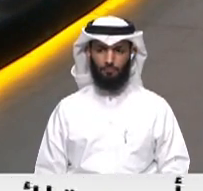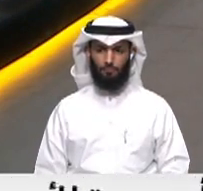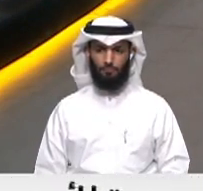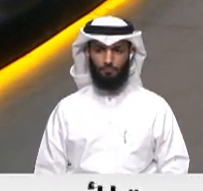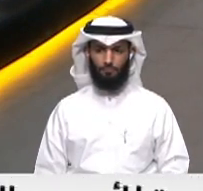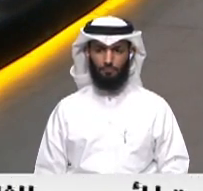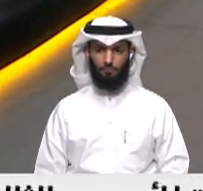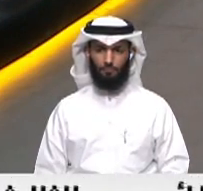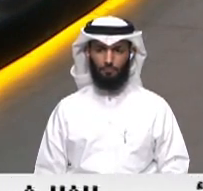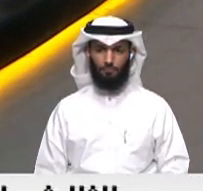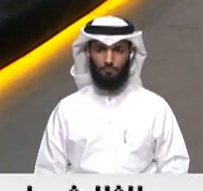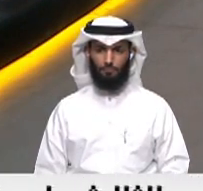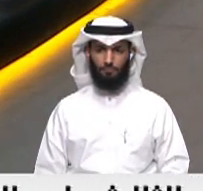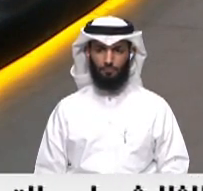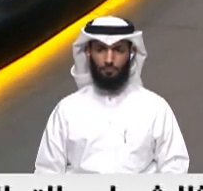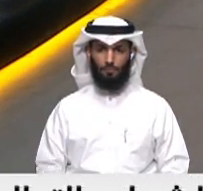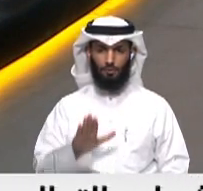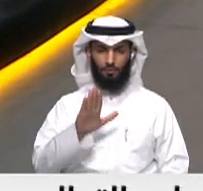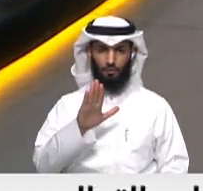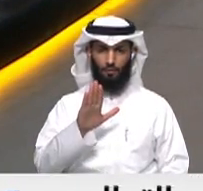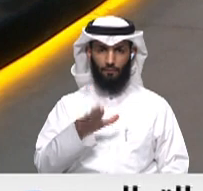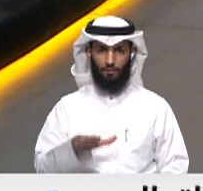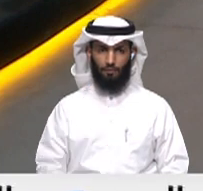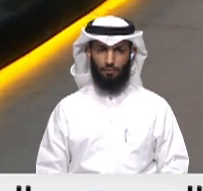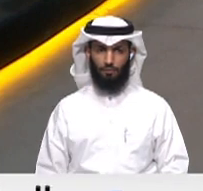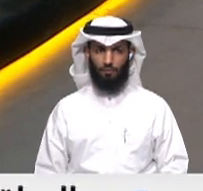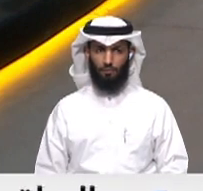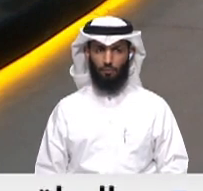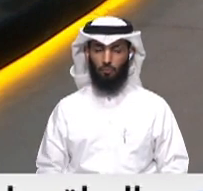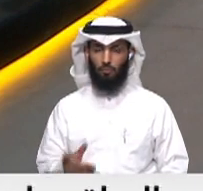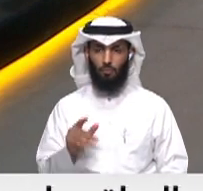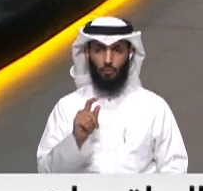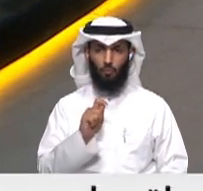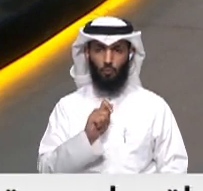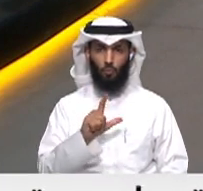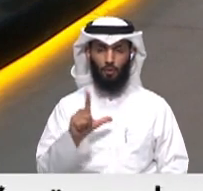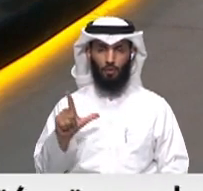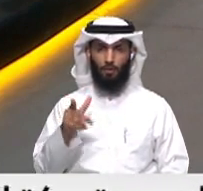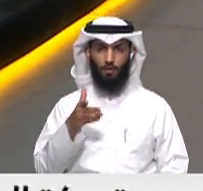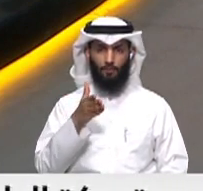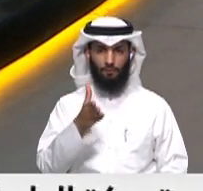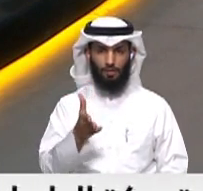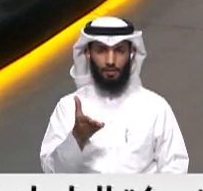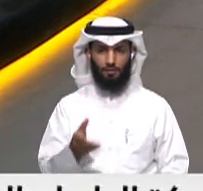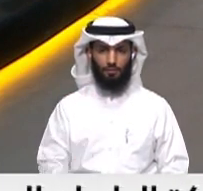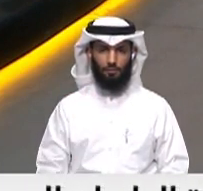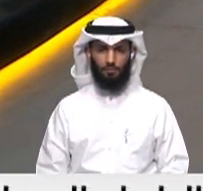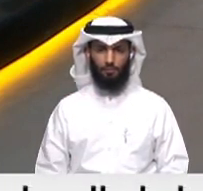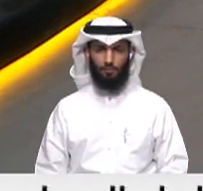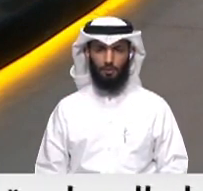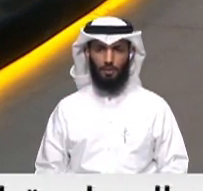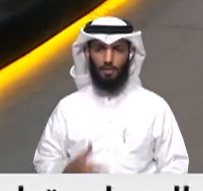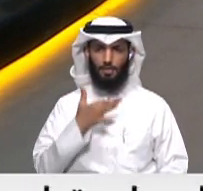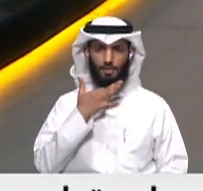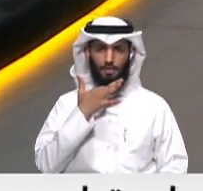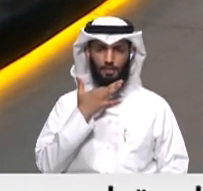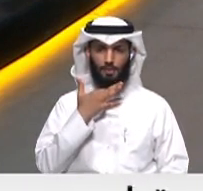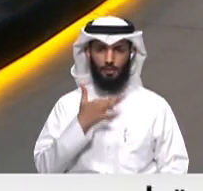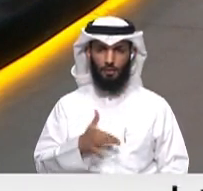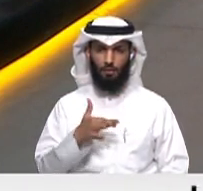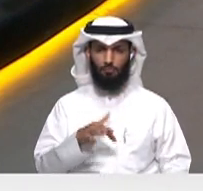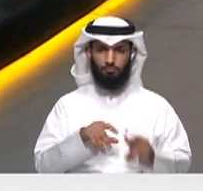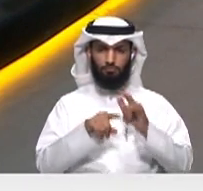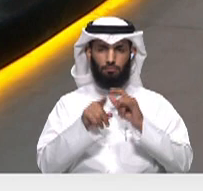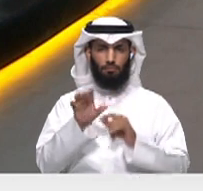يعني هناك يعني حسب ما وصلنا أن هناك محدودية في المواقع التي